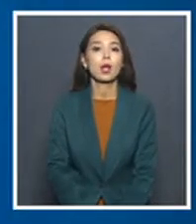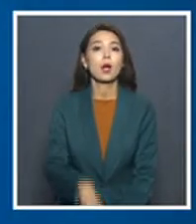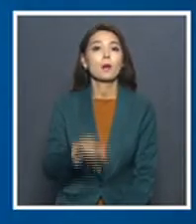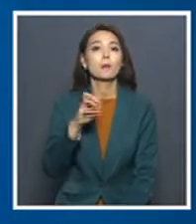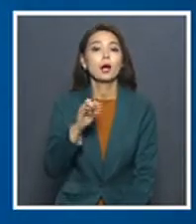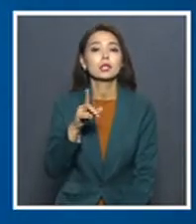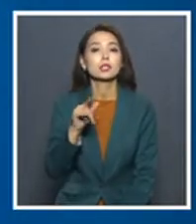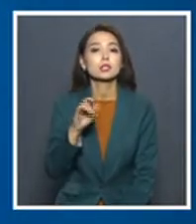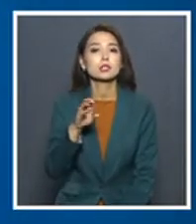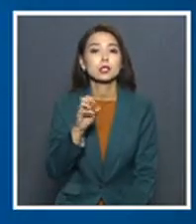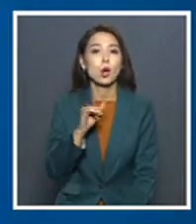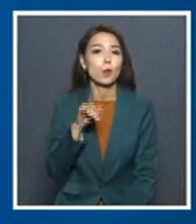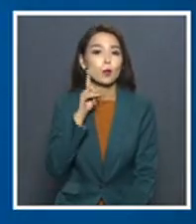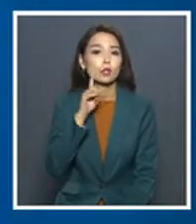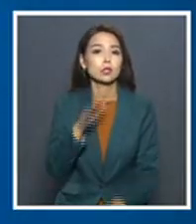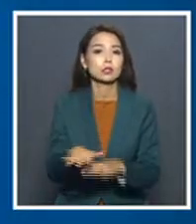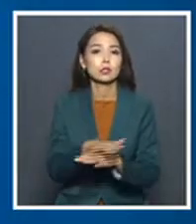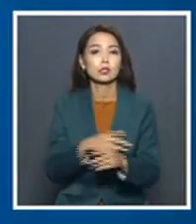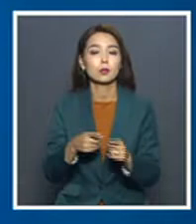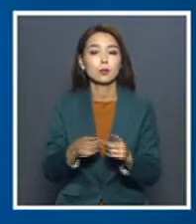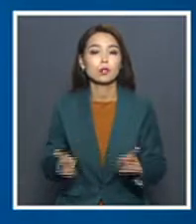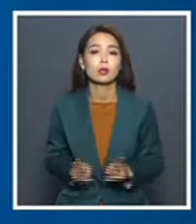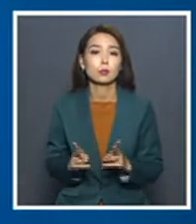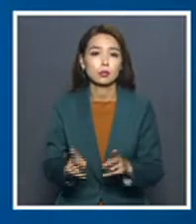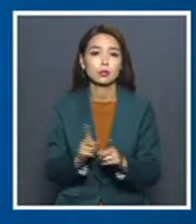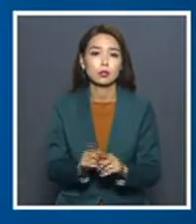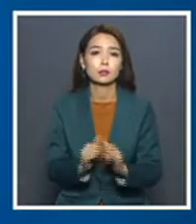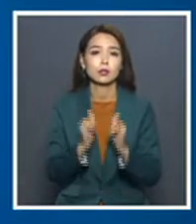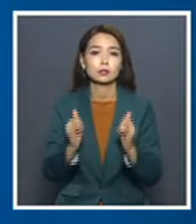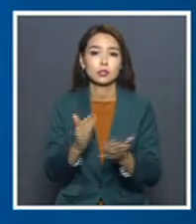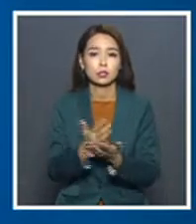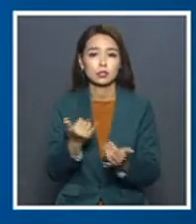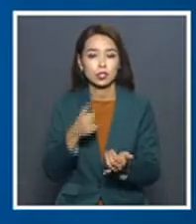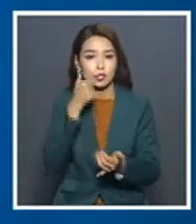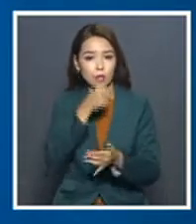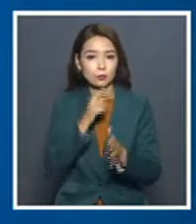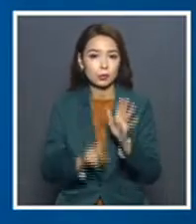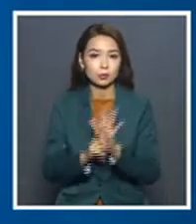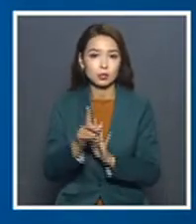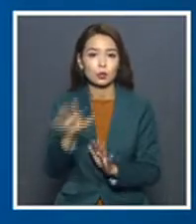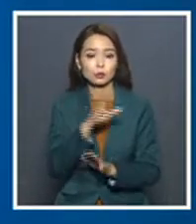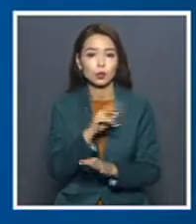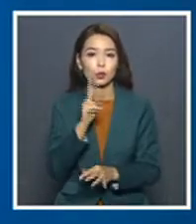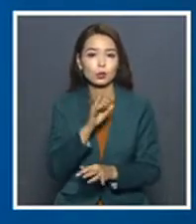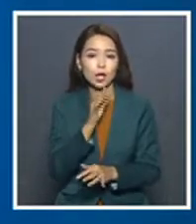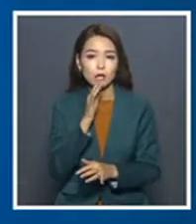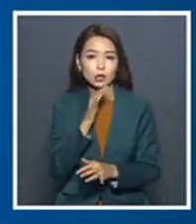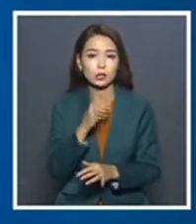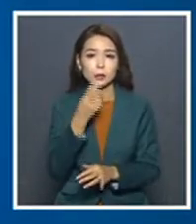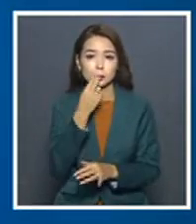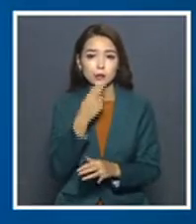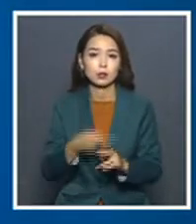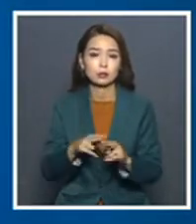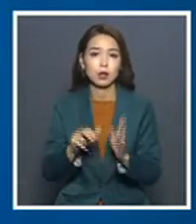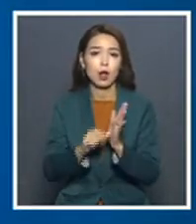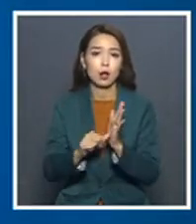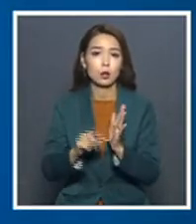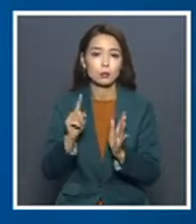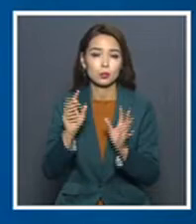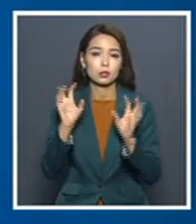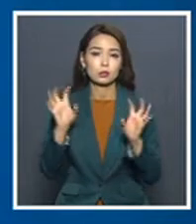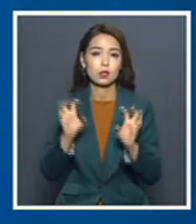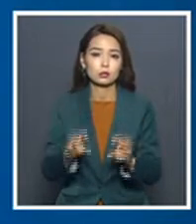Маңғыстауда жасөспірімдер арасындағы қылмыс өршіп тұр. Жыл басынан бері жасы кәмелетке толмағандардың қатысуымен 61 заң бұзушылық